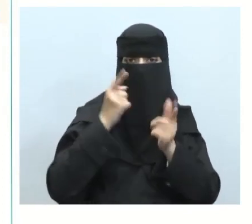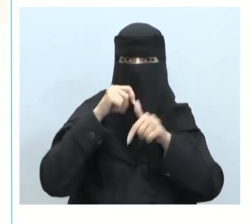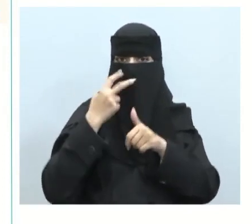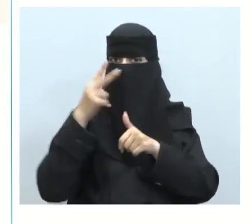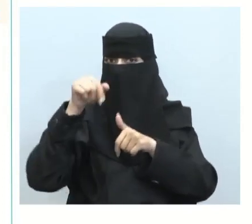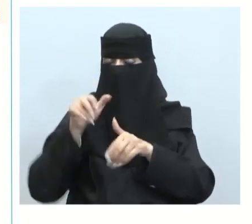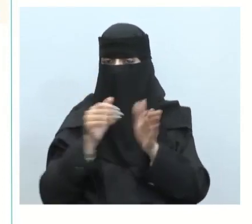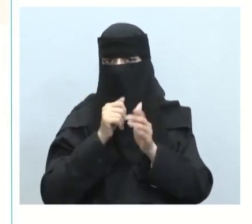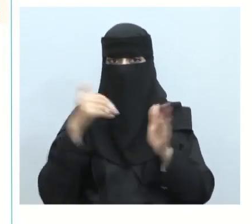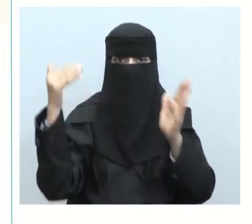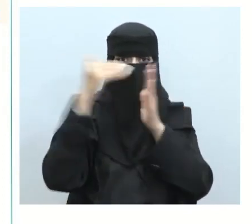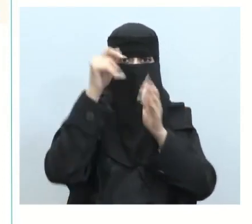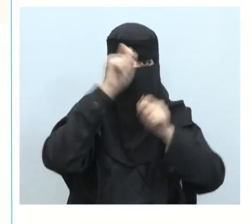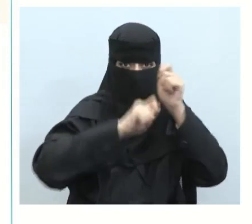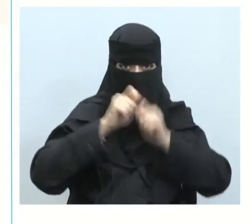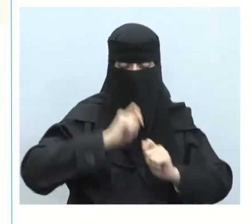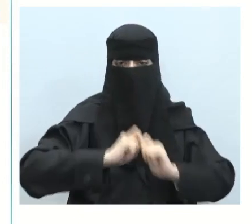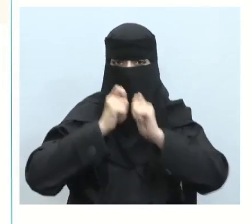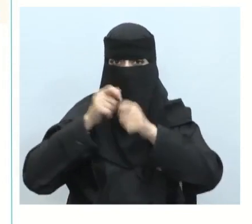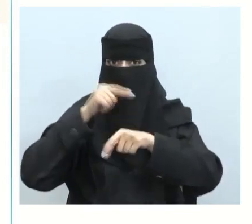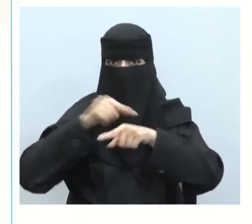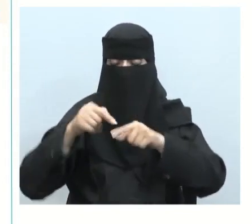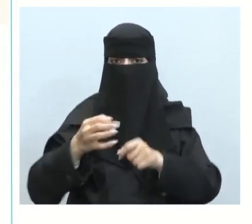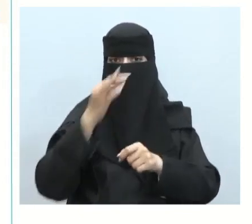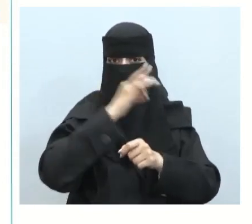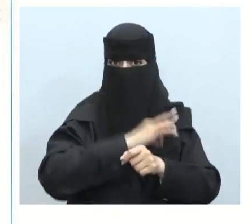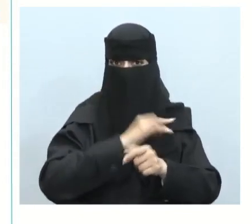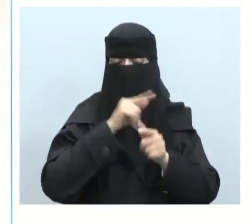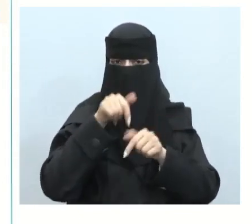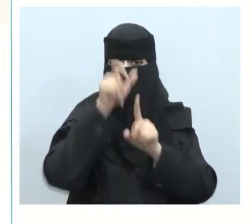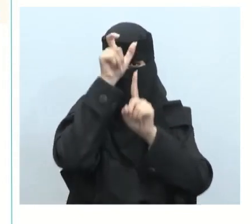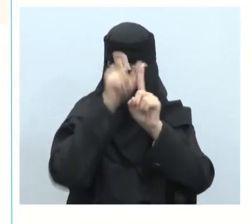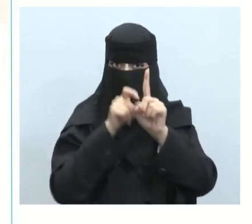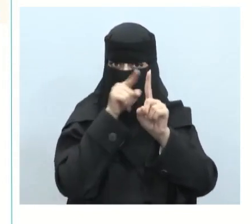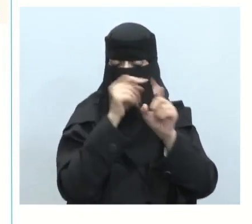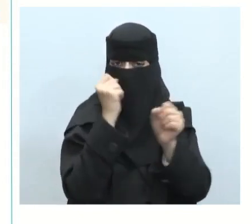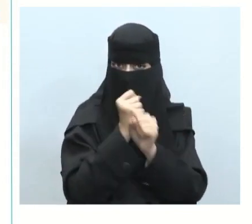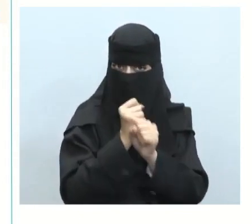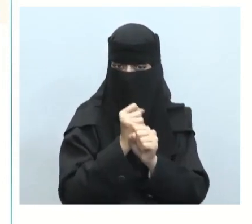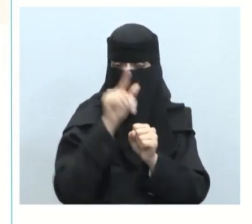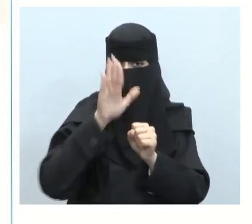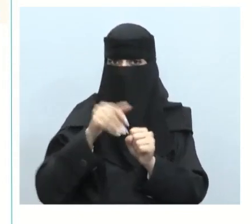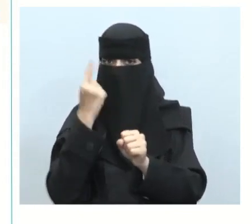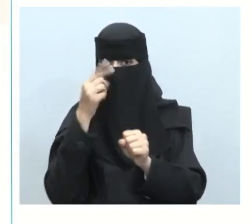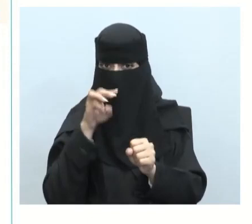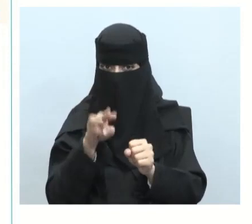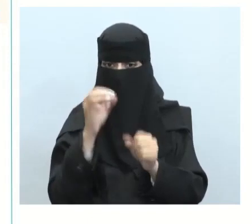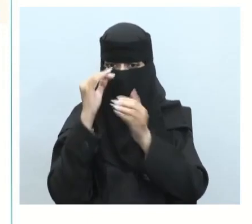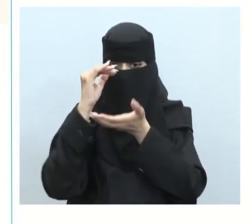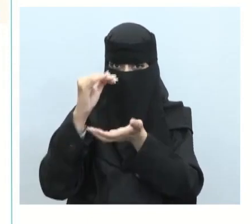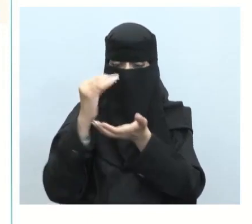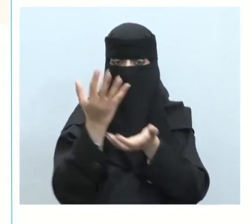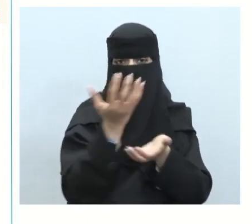تنظر حتى في عمليه المكافاه الى الانتاج بمعنى الموظف حينما ينتج 1000 قطعه قد يحصل على